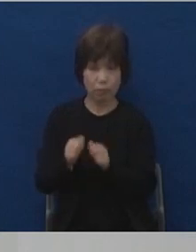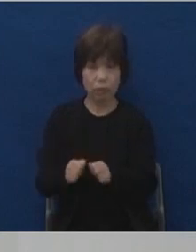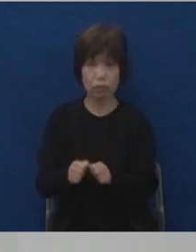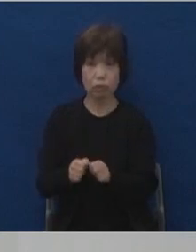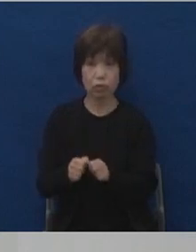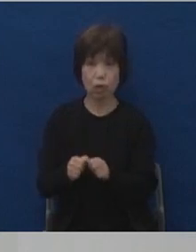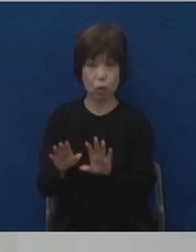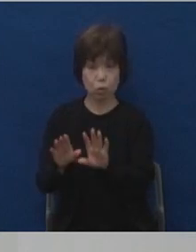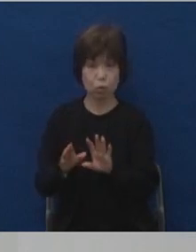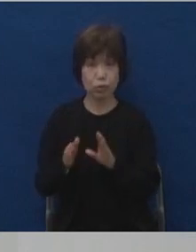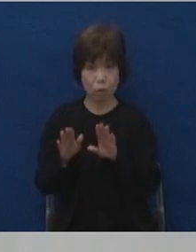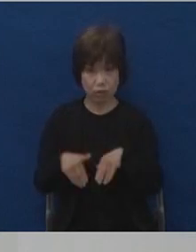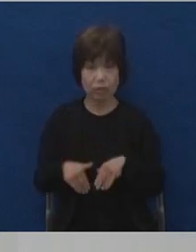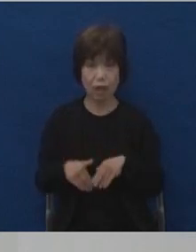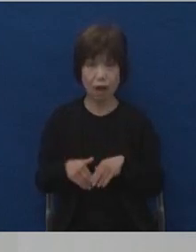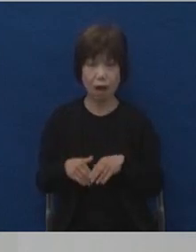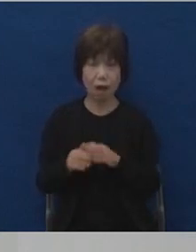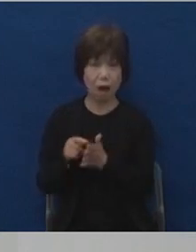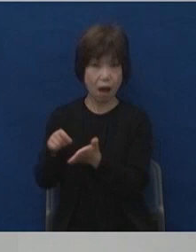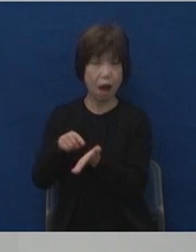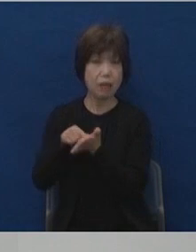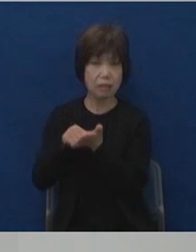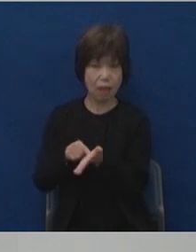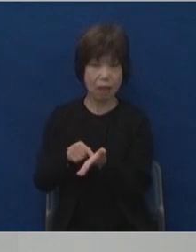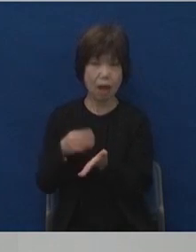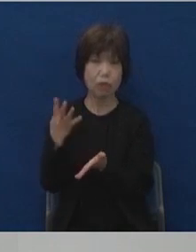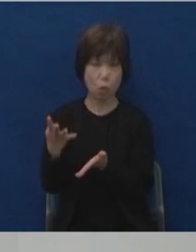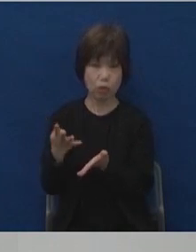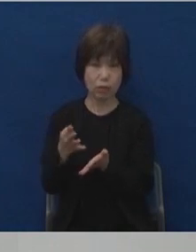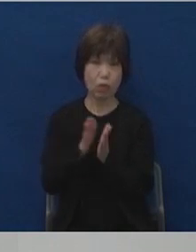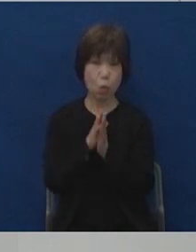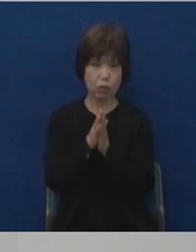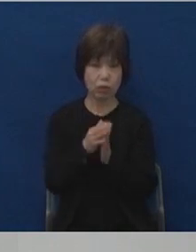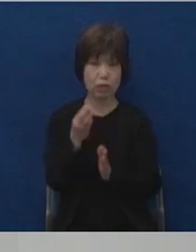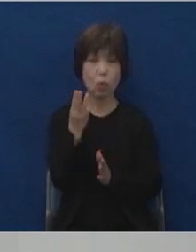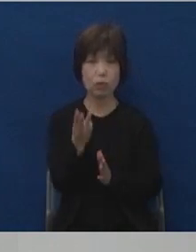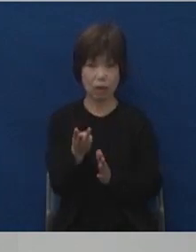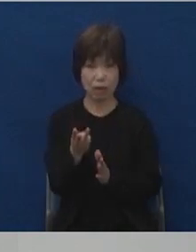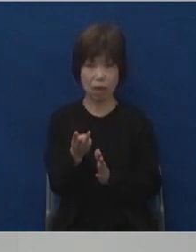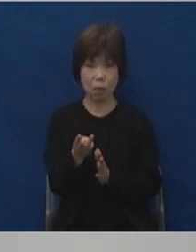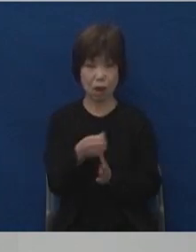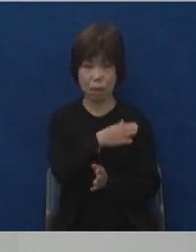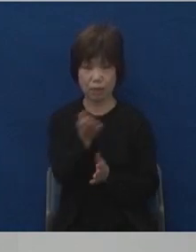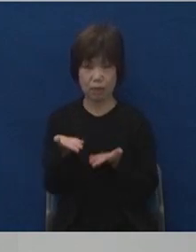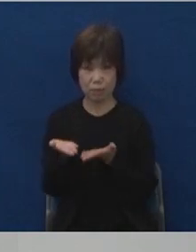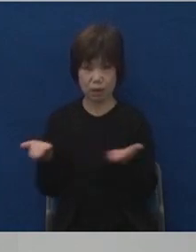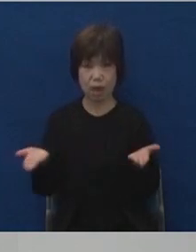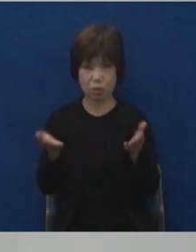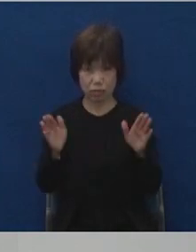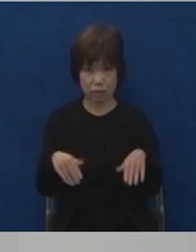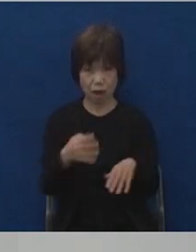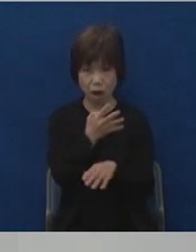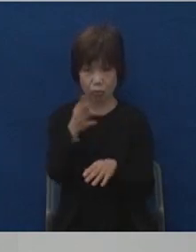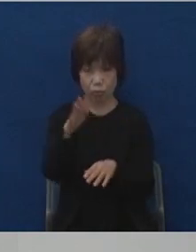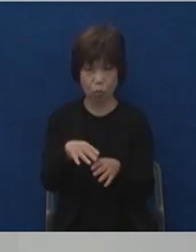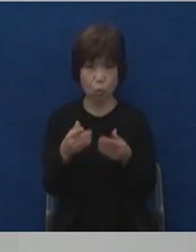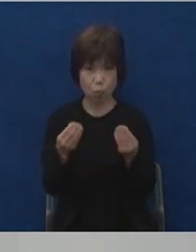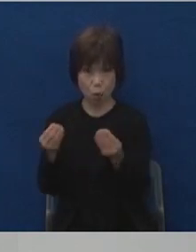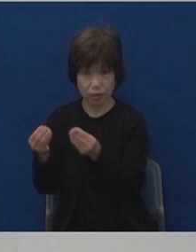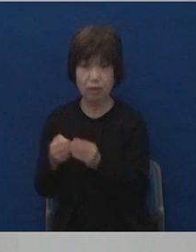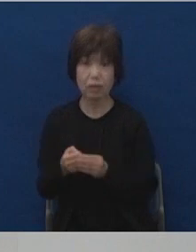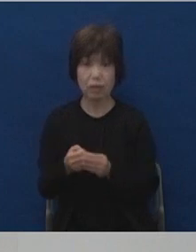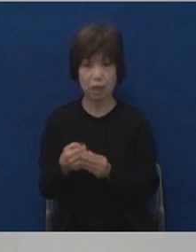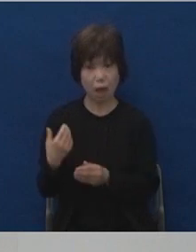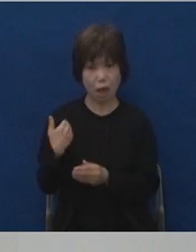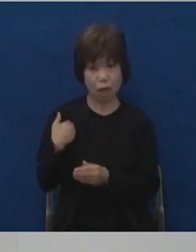理いたしました請願4件及び陳情3件は、お手元に配布してあります文書表のとおり、所管の常